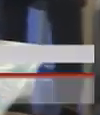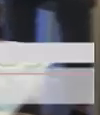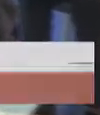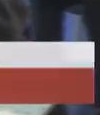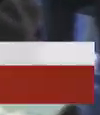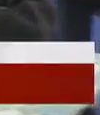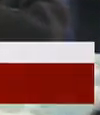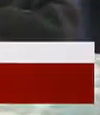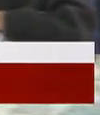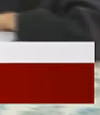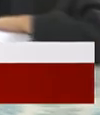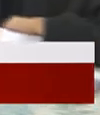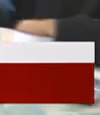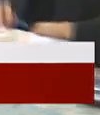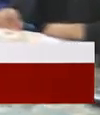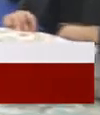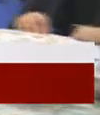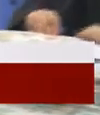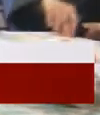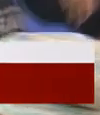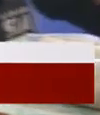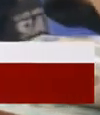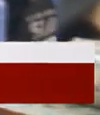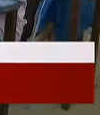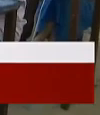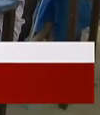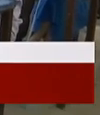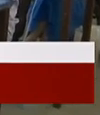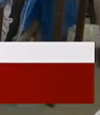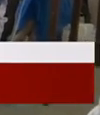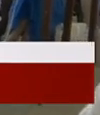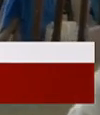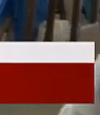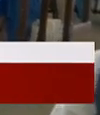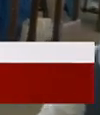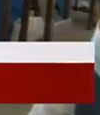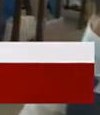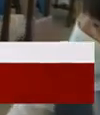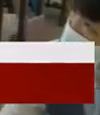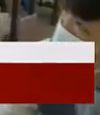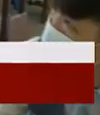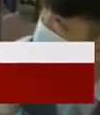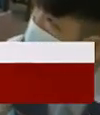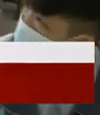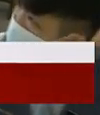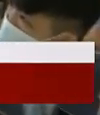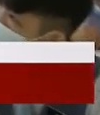Sesi persekolahan peringkat menengah dibuka seperti dijadualkan.